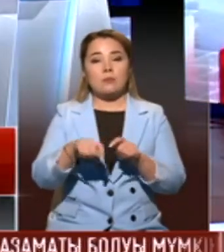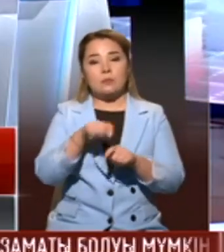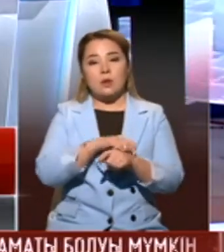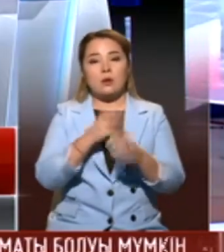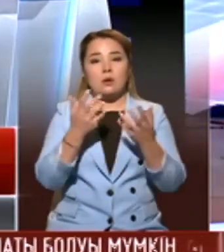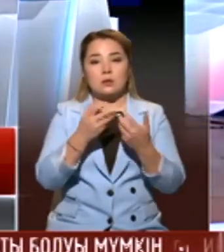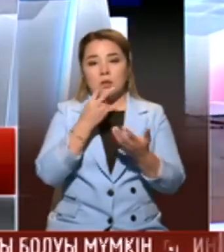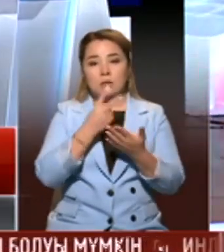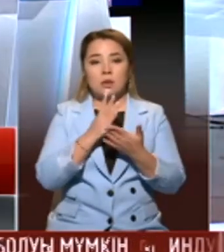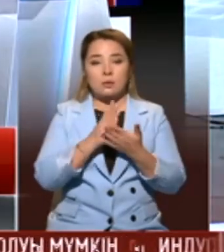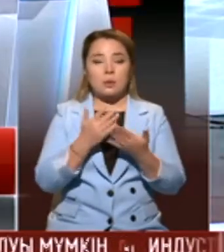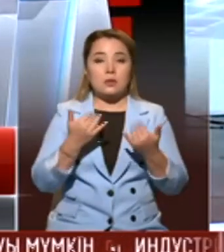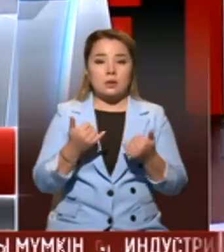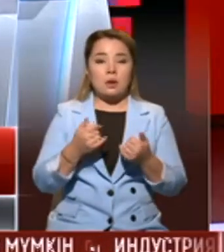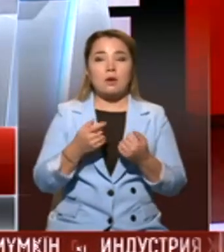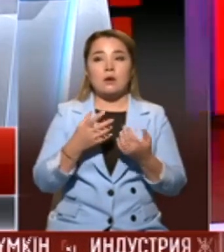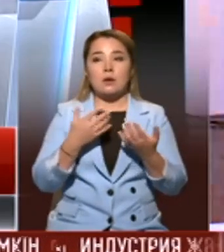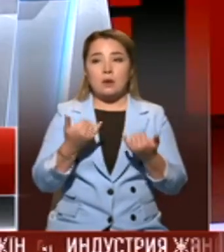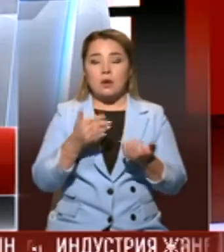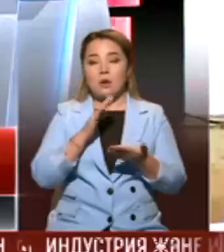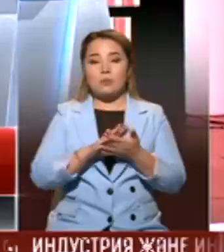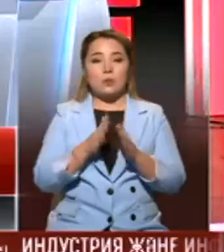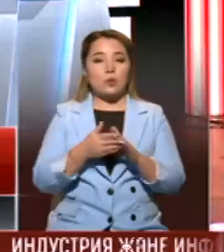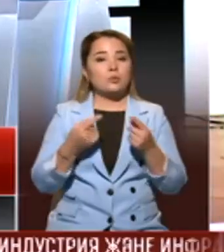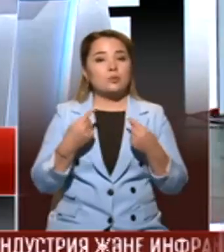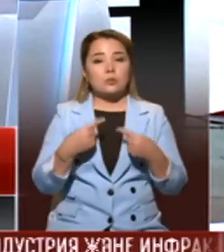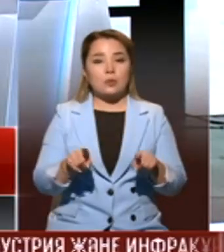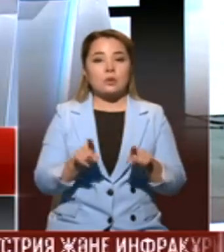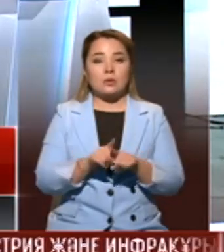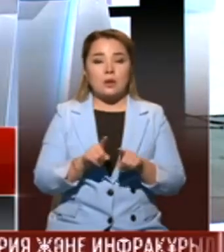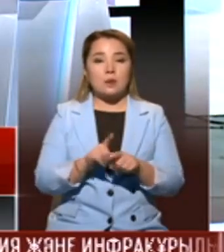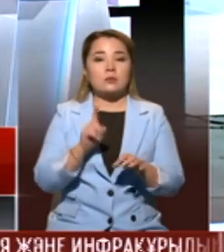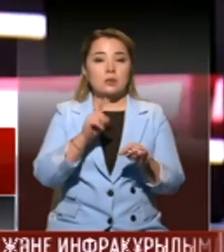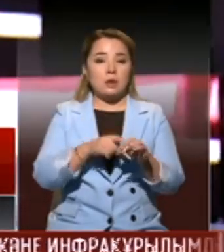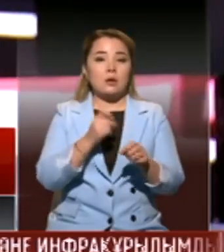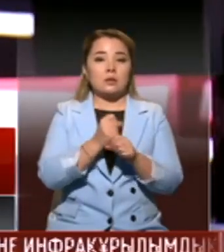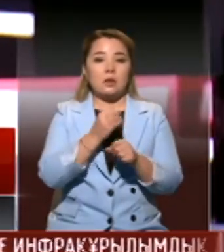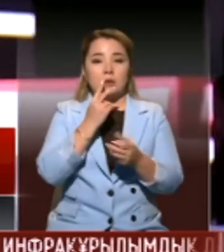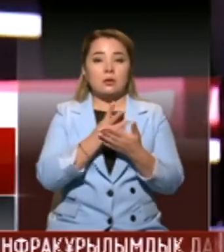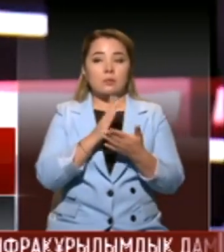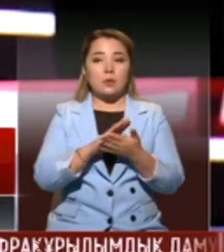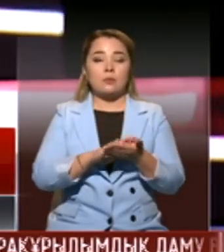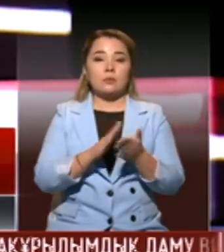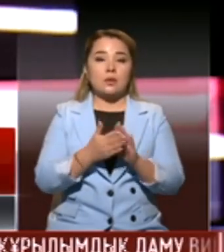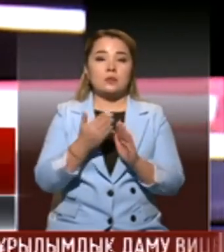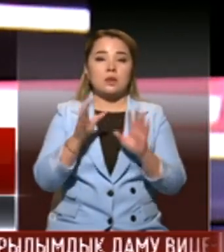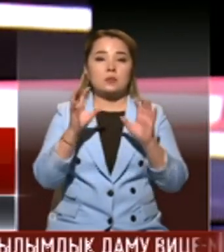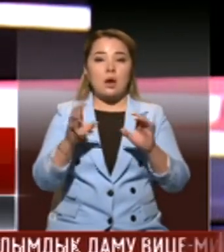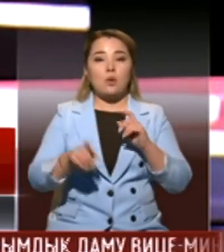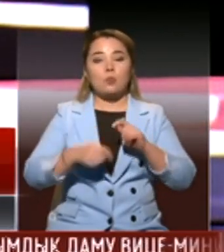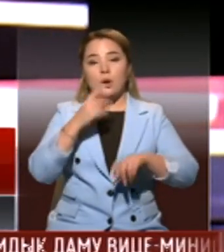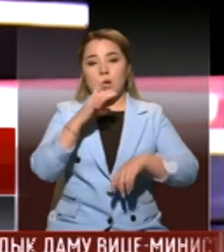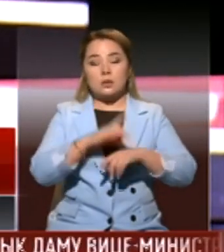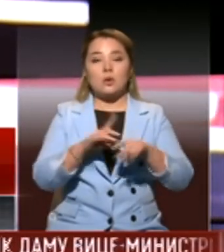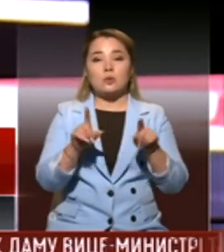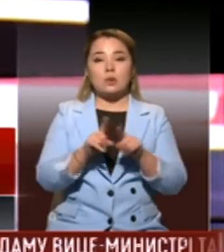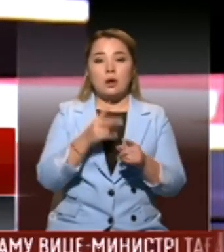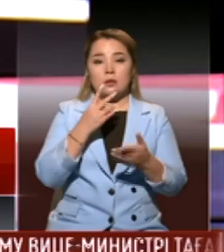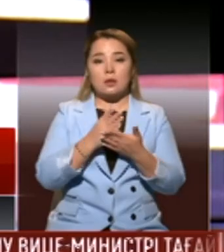ғой. Жоқ, пандемия. Ал қазір есеп жоқ. Қазір барып тіркелесіз. Тағы бір мәселе бар. Бұл жерде заң бұзушылықтарға қатысты айтатын